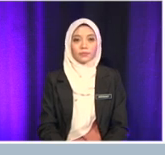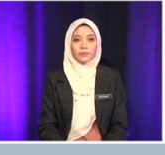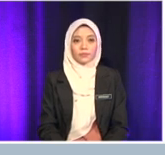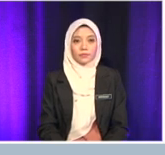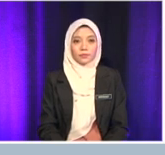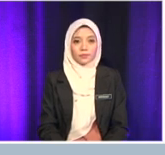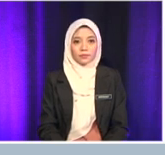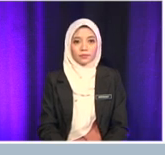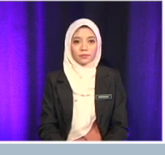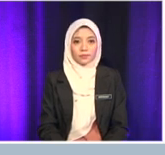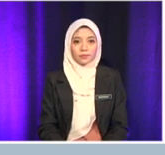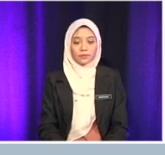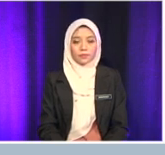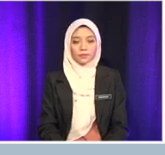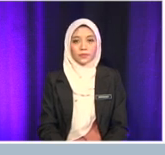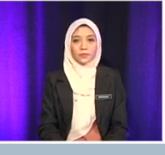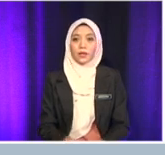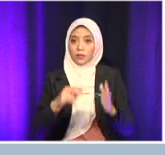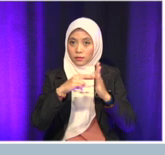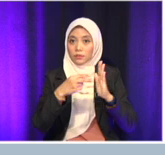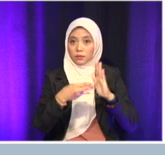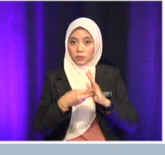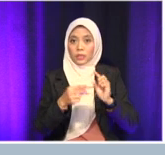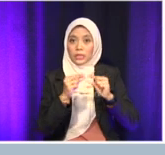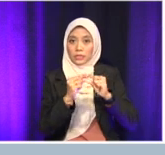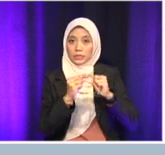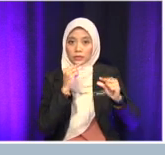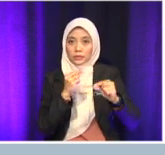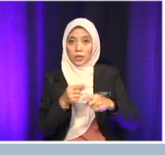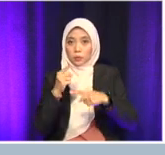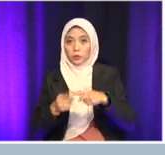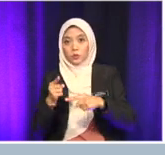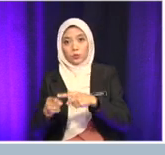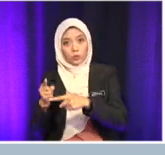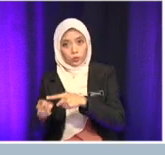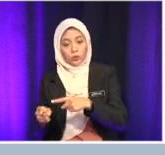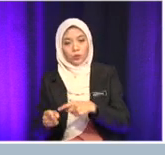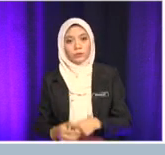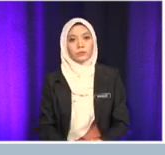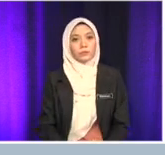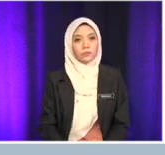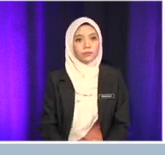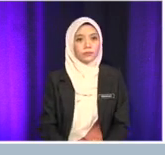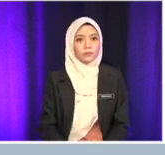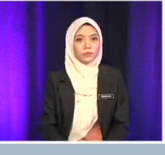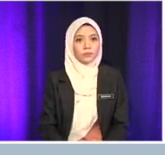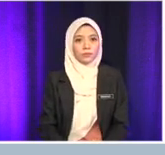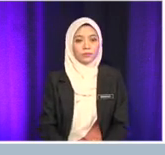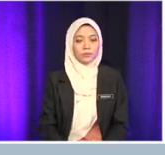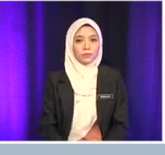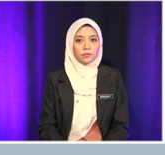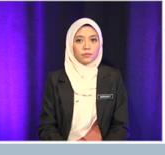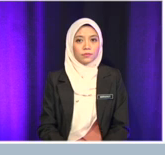inilah Dia akan jadi gadisan terlindung ataupun garisan putus-putus Oke mana kalau untuk satah yang mencacah yang belakang